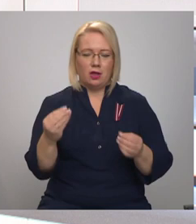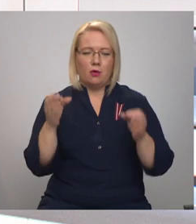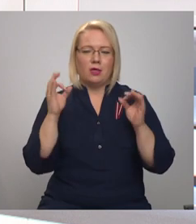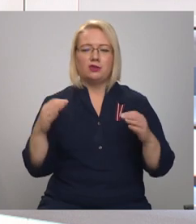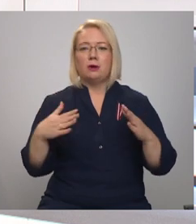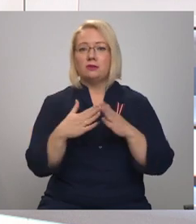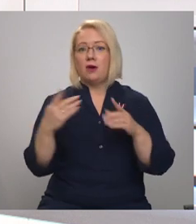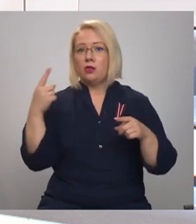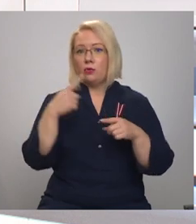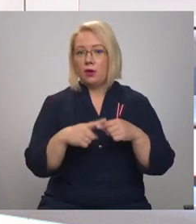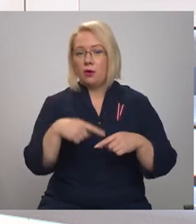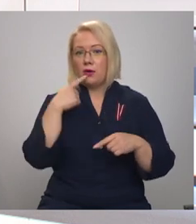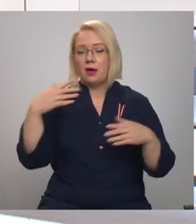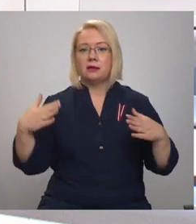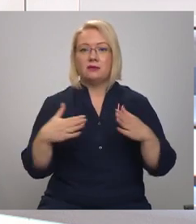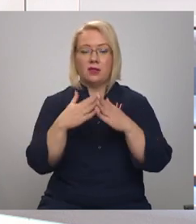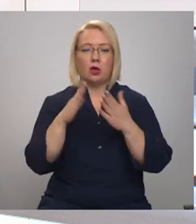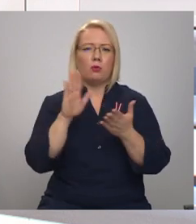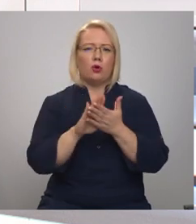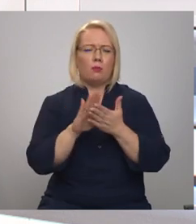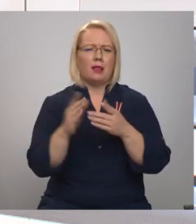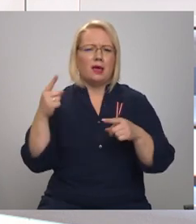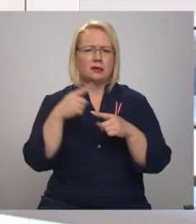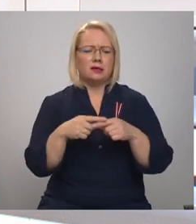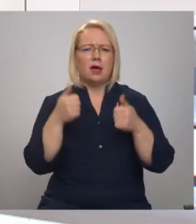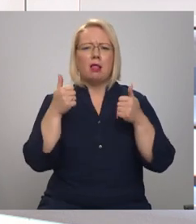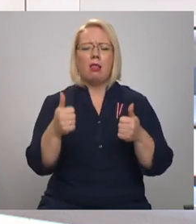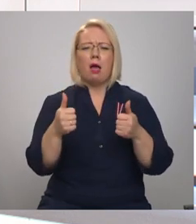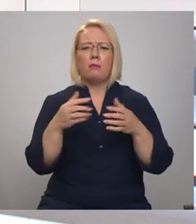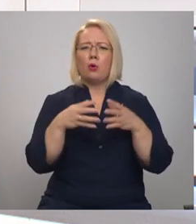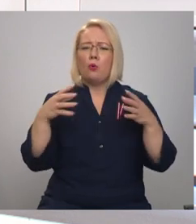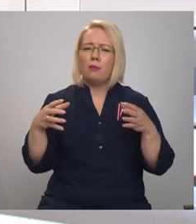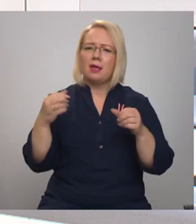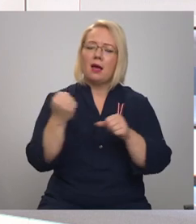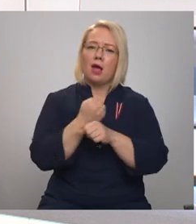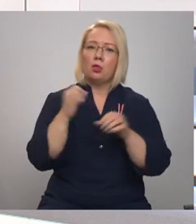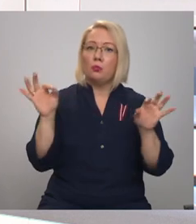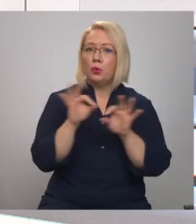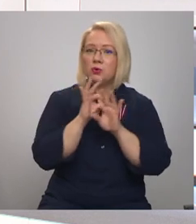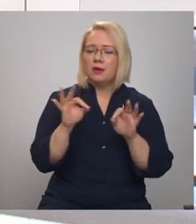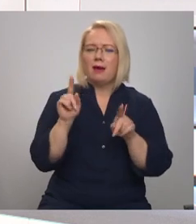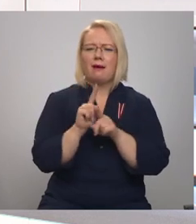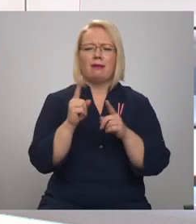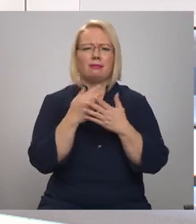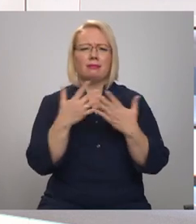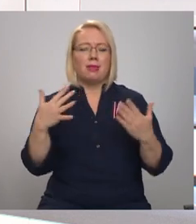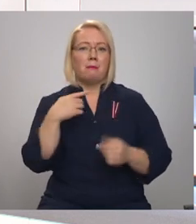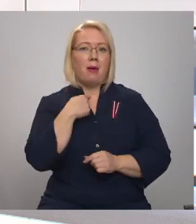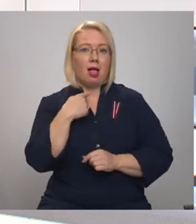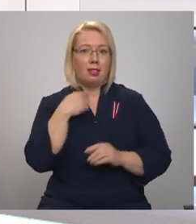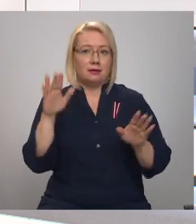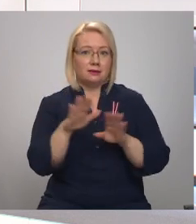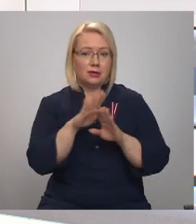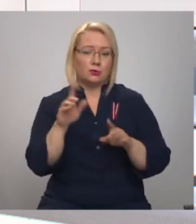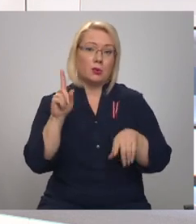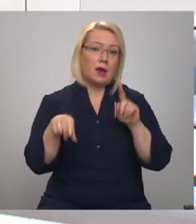reize. Un jātais, ka svinīgumu jubilejas reizē ļoti labi spēja kuplināt gan mūzika, gan daudzas un dažādas balsis. Un, kā mēs zinām,